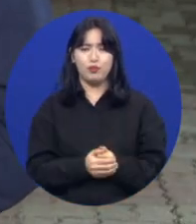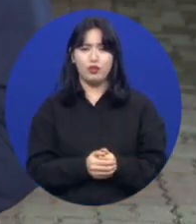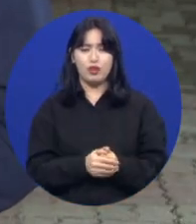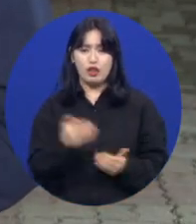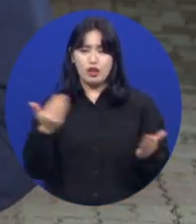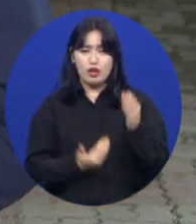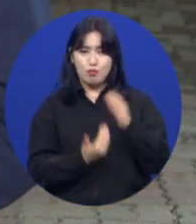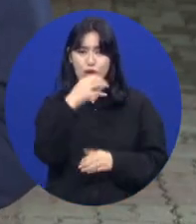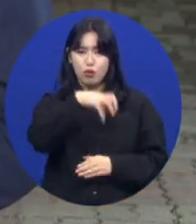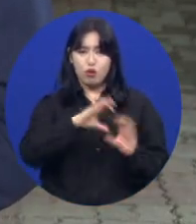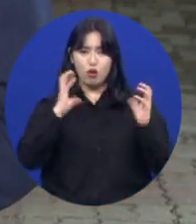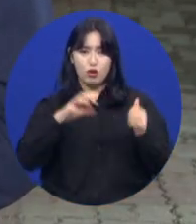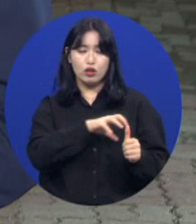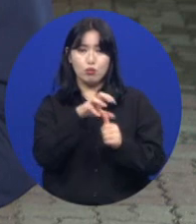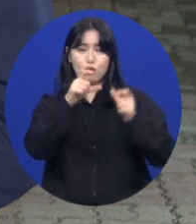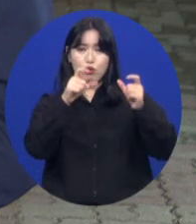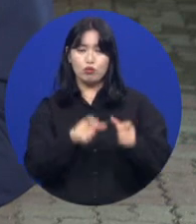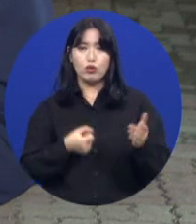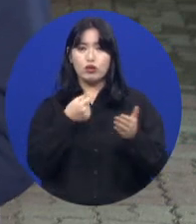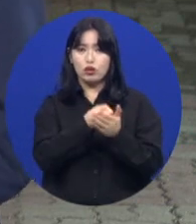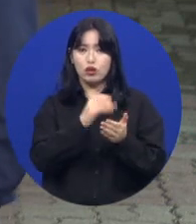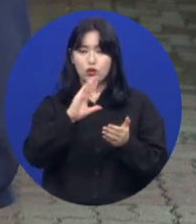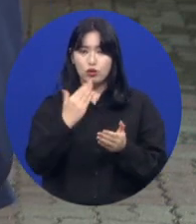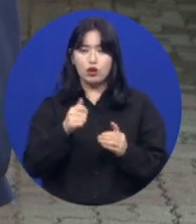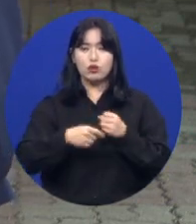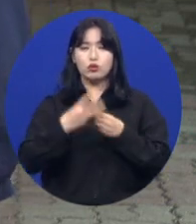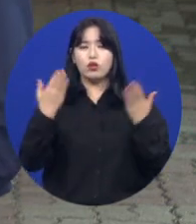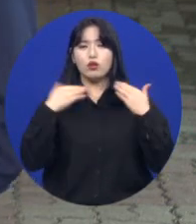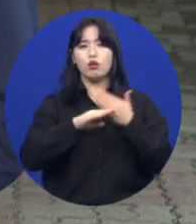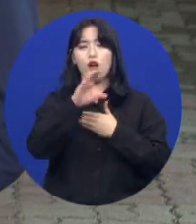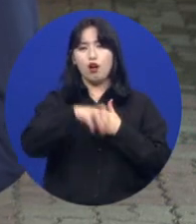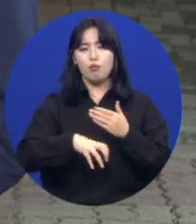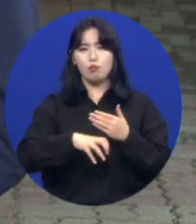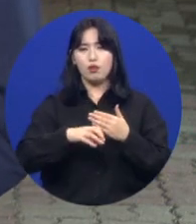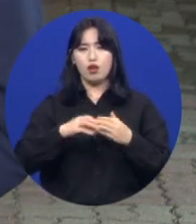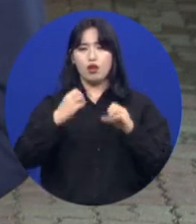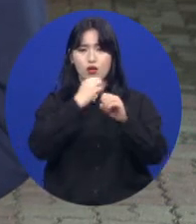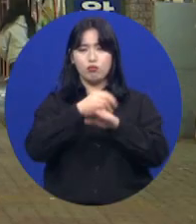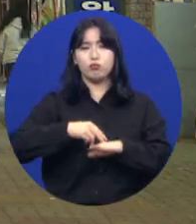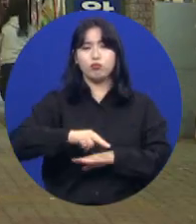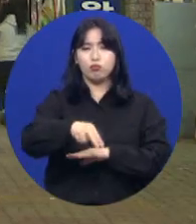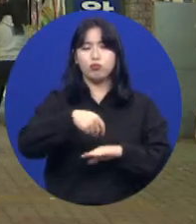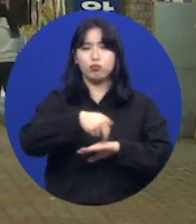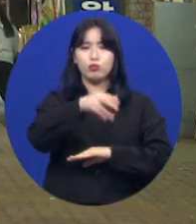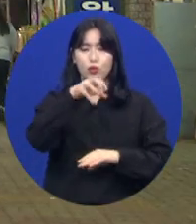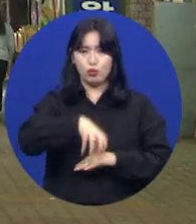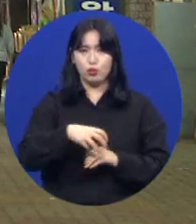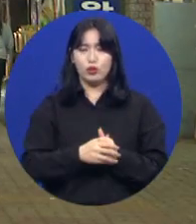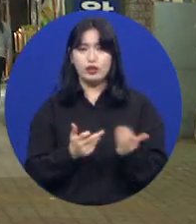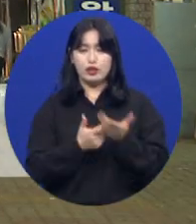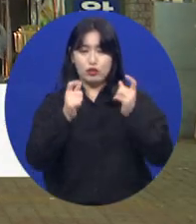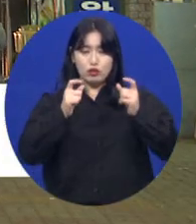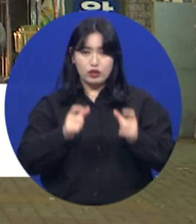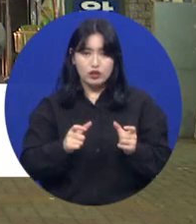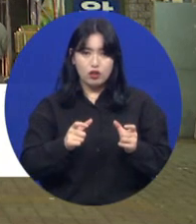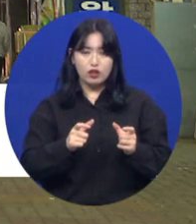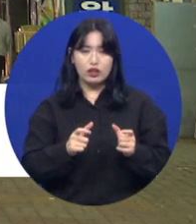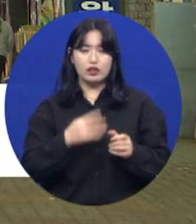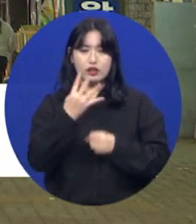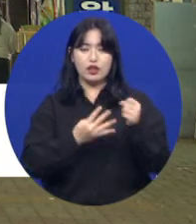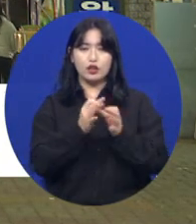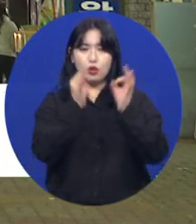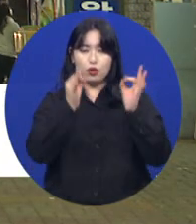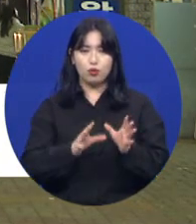사고가 난 곳은 어린이 보호구역으로 지정된 초등학교 앞에 횡단보도였습니다. 제주 지역에서는 최근